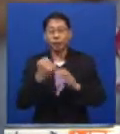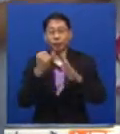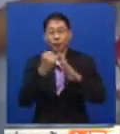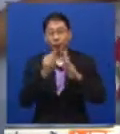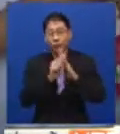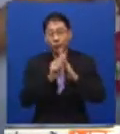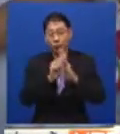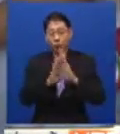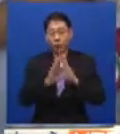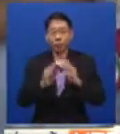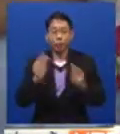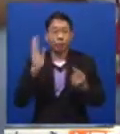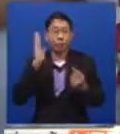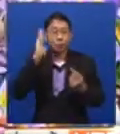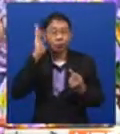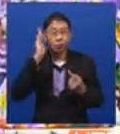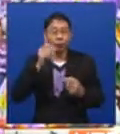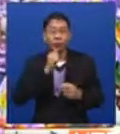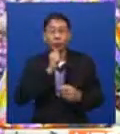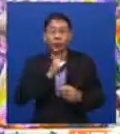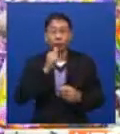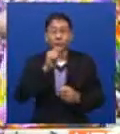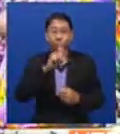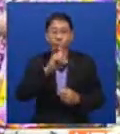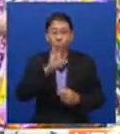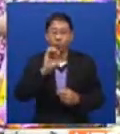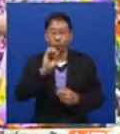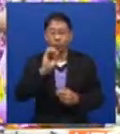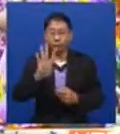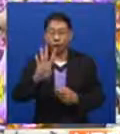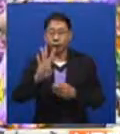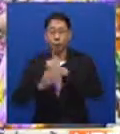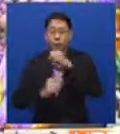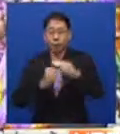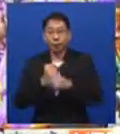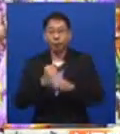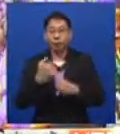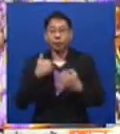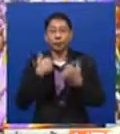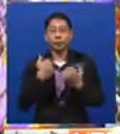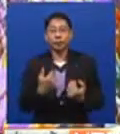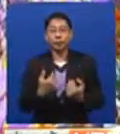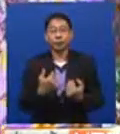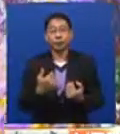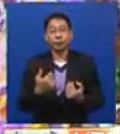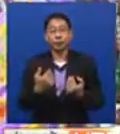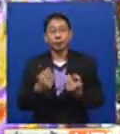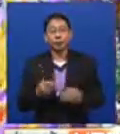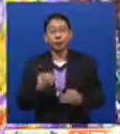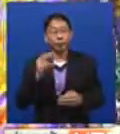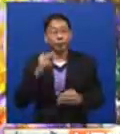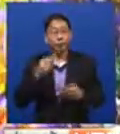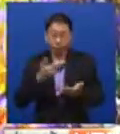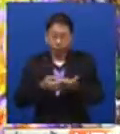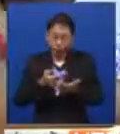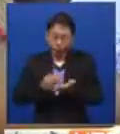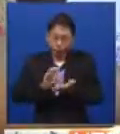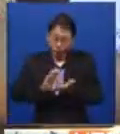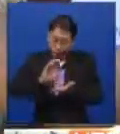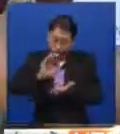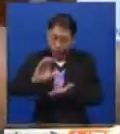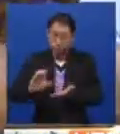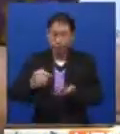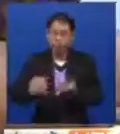แล้วก็ในบัวพงษ์อนันต์อายุ 104ปีชาวตำบลกุดลาดอำเภอเมืองพร้อมกับมอบเงินขวัญถุง